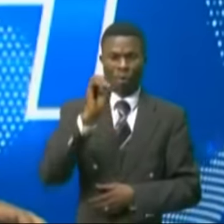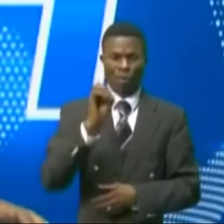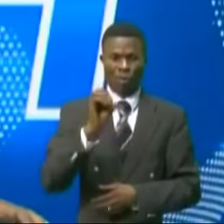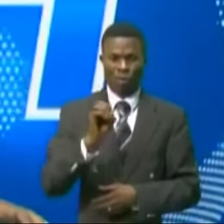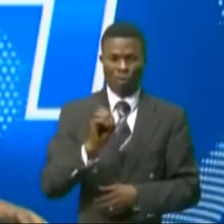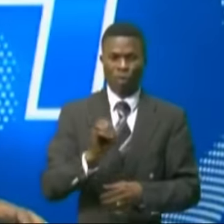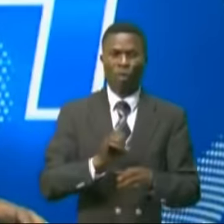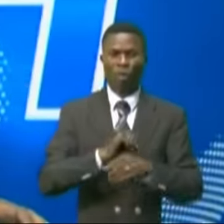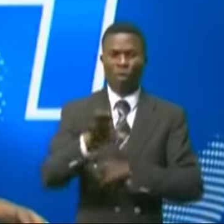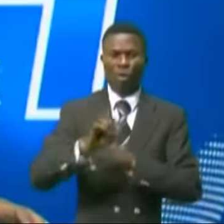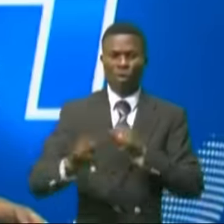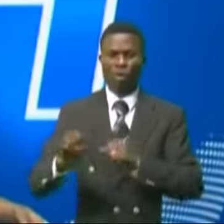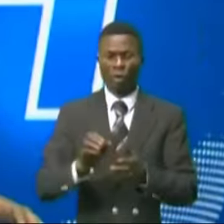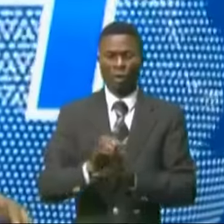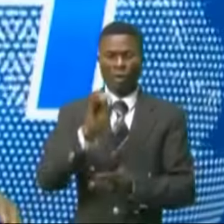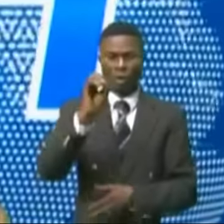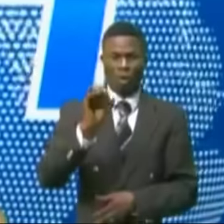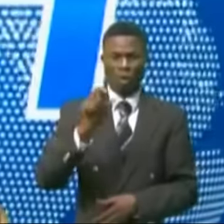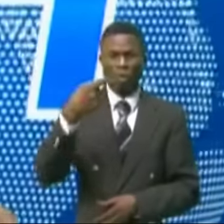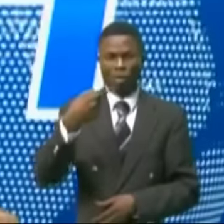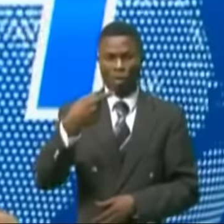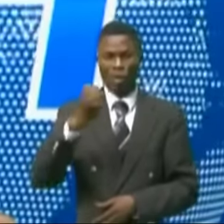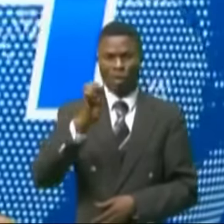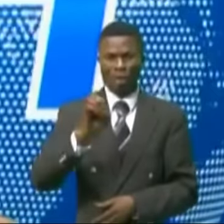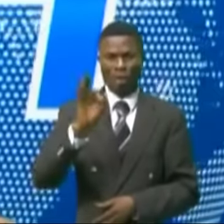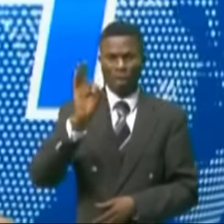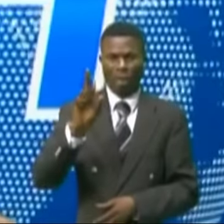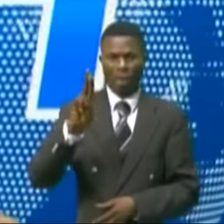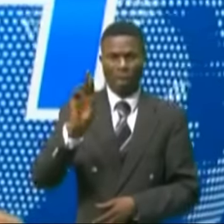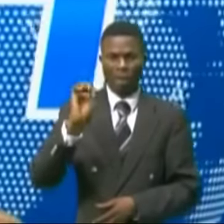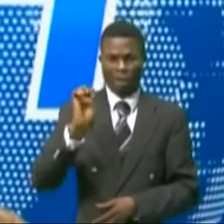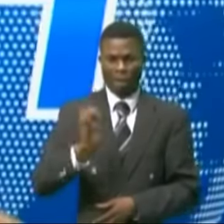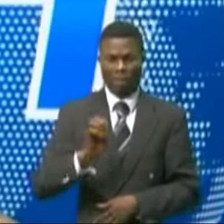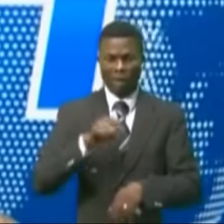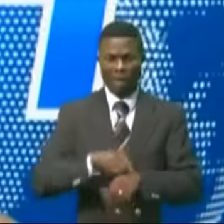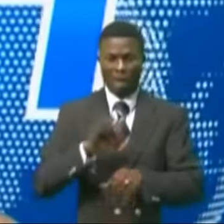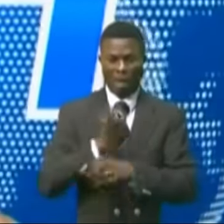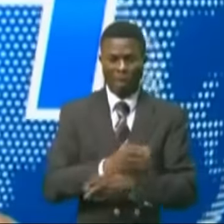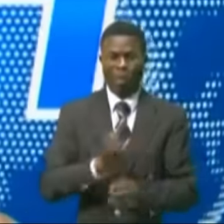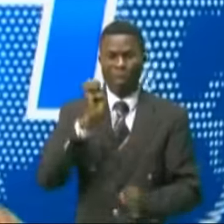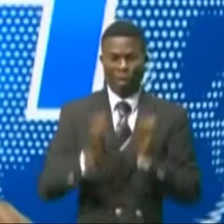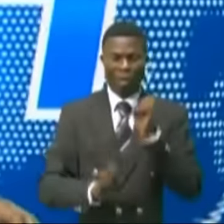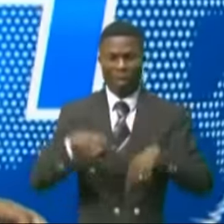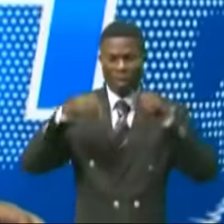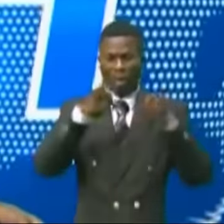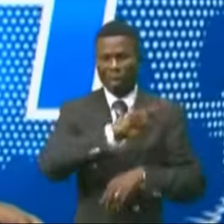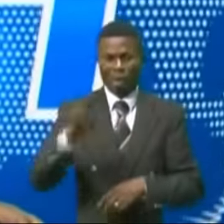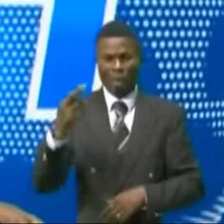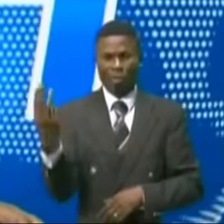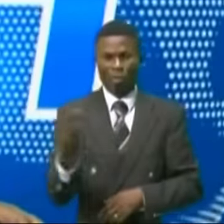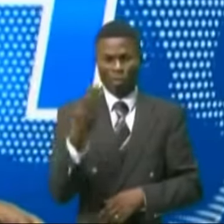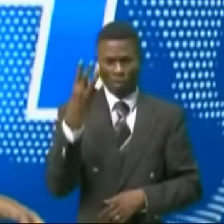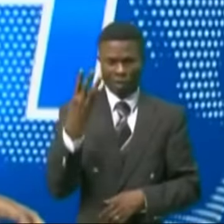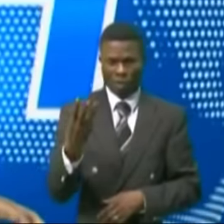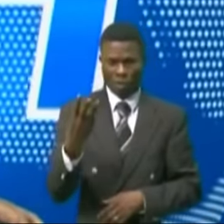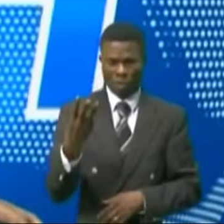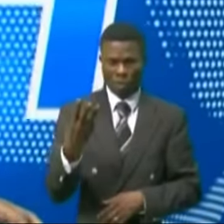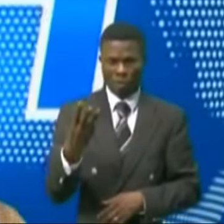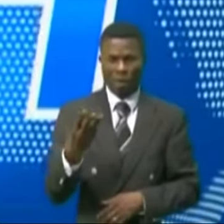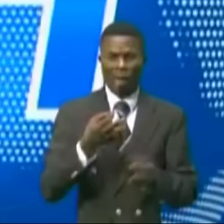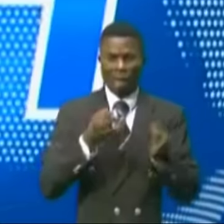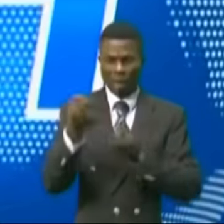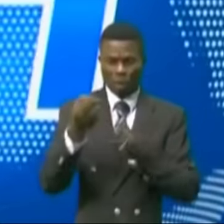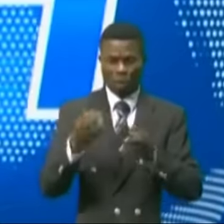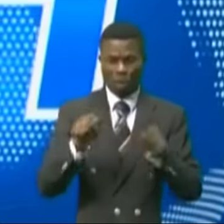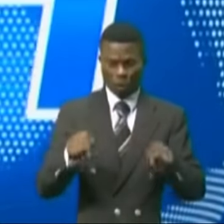fret multimodales OGFREM, l'heure est à l'évaluation des contrats des mandats spéciaux exercice 2023. Je ne vous en dis pas plus. D'autres